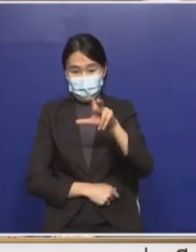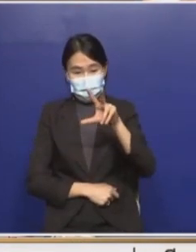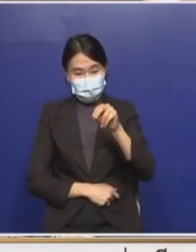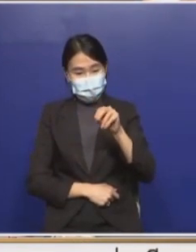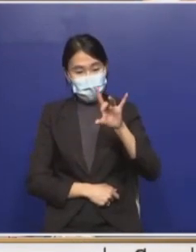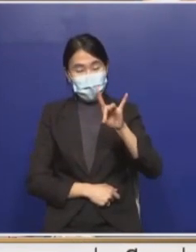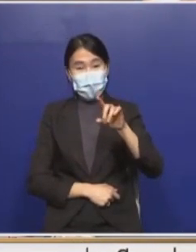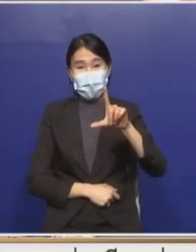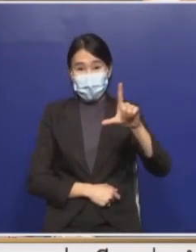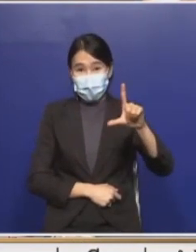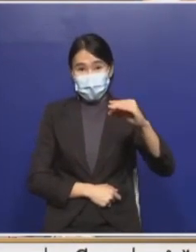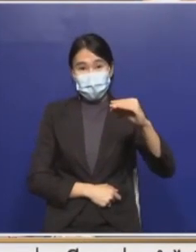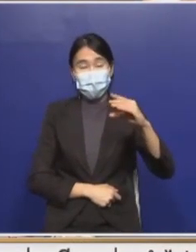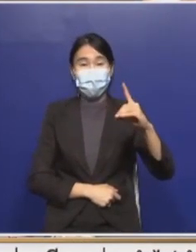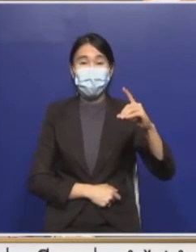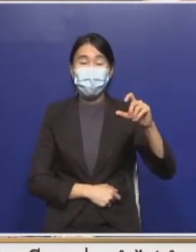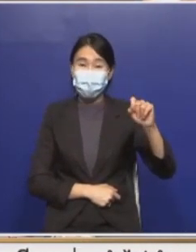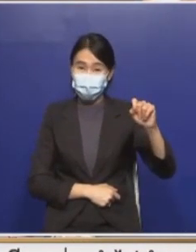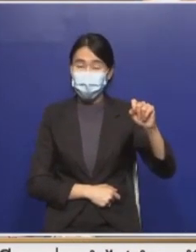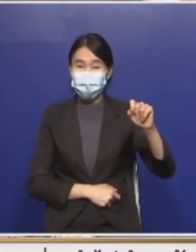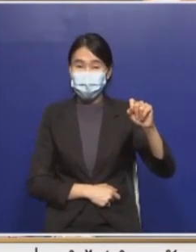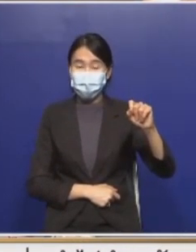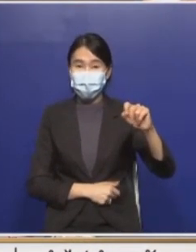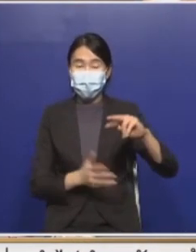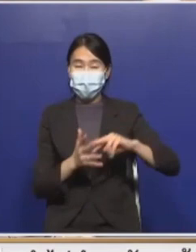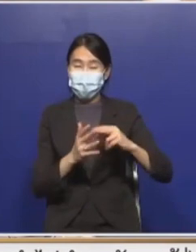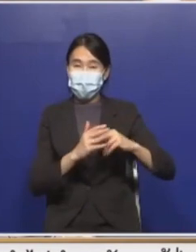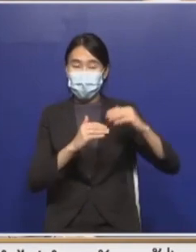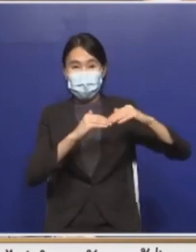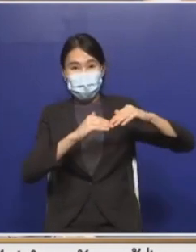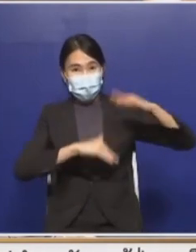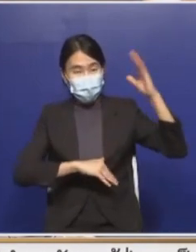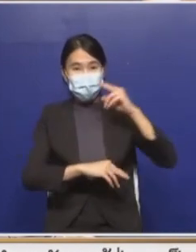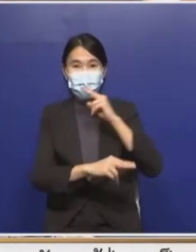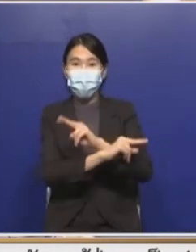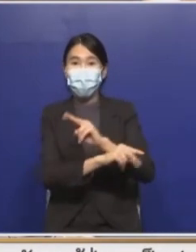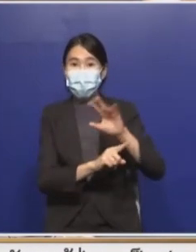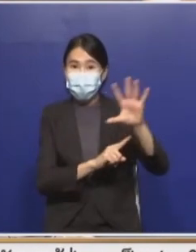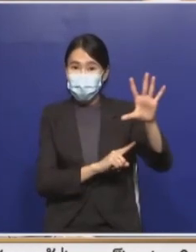338ล้านโดสเกินความจำเป็นอยู่